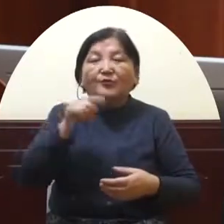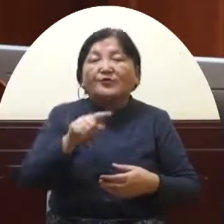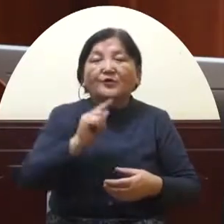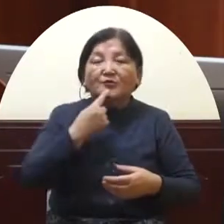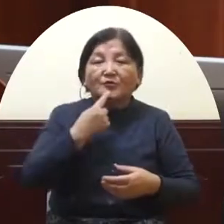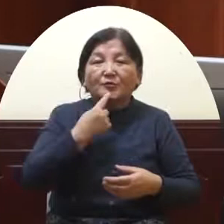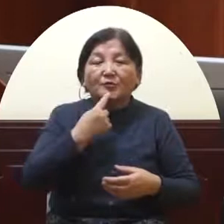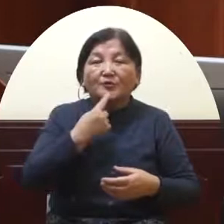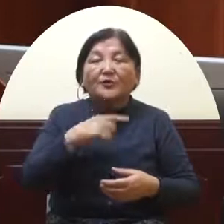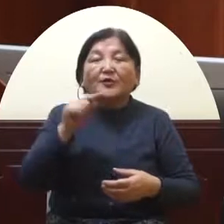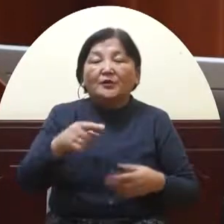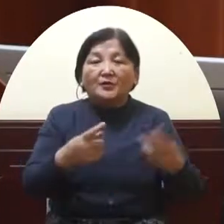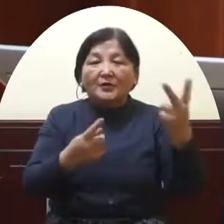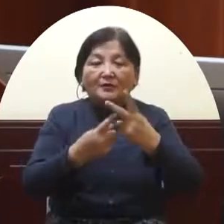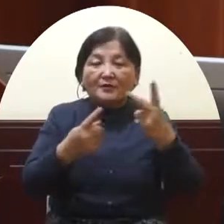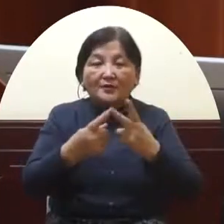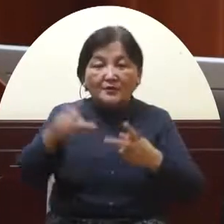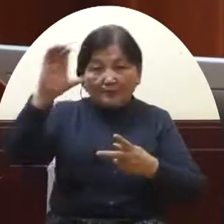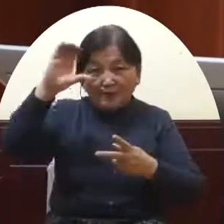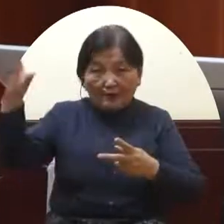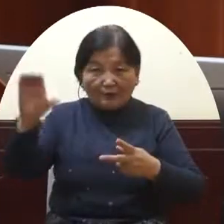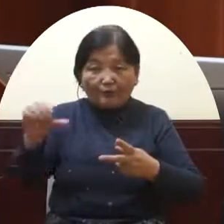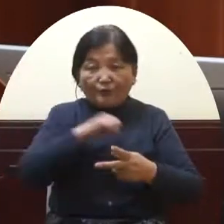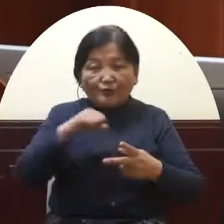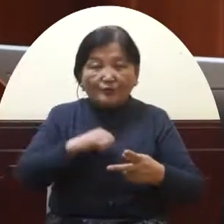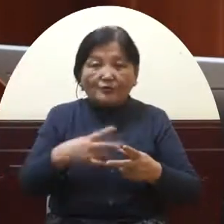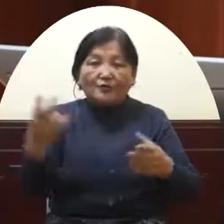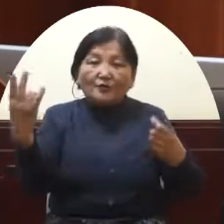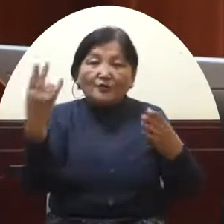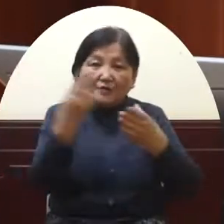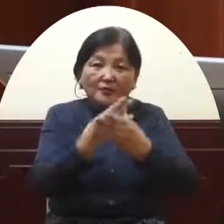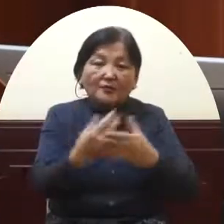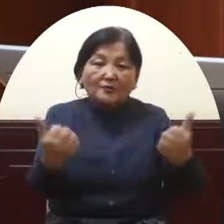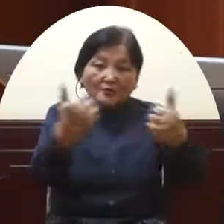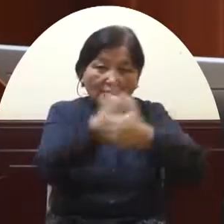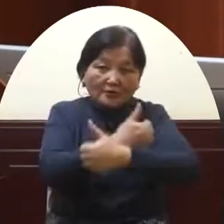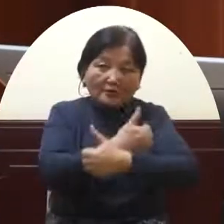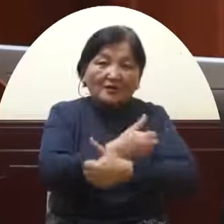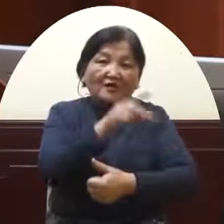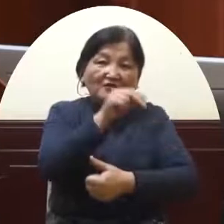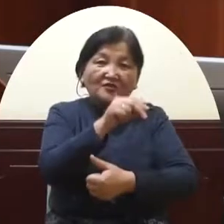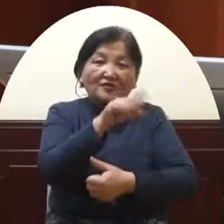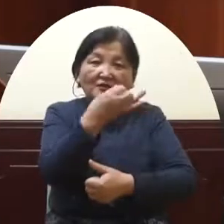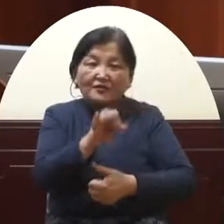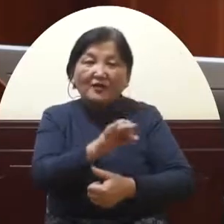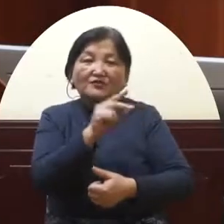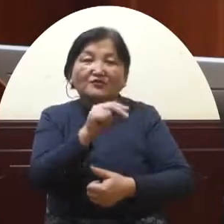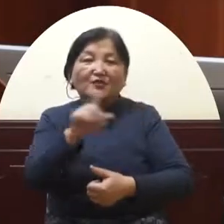маань илүү хоорондоо нэгдэх, интеграцлагдах гэсэн үг. Чанартай чанаргүй тухайн асуудлууд нь